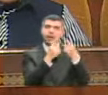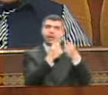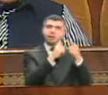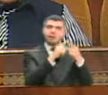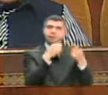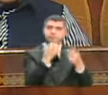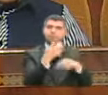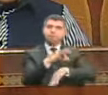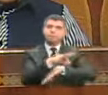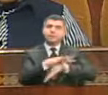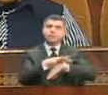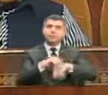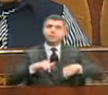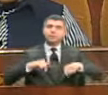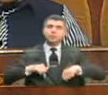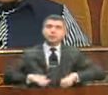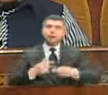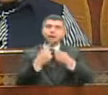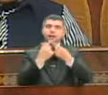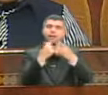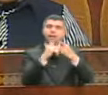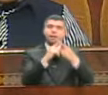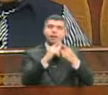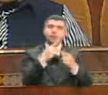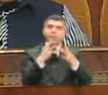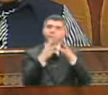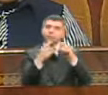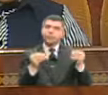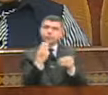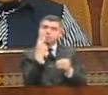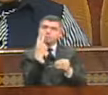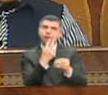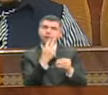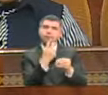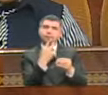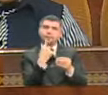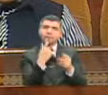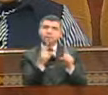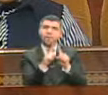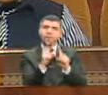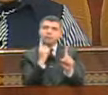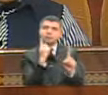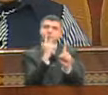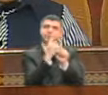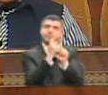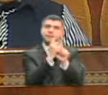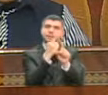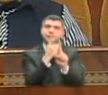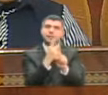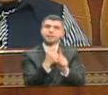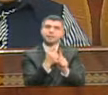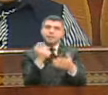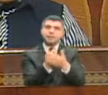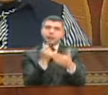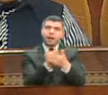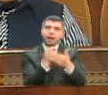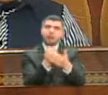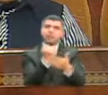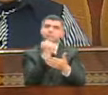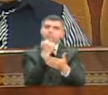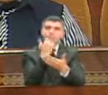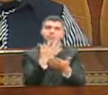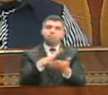الاداره في اطار غياب مكاتب الاستقبال وايداع الشكايات، وخاصه ان